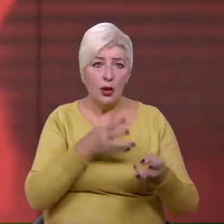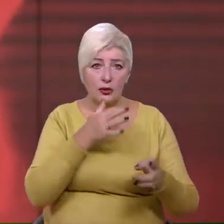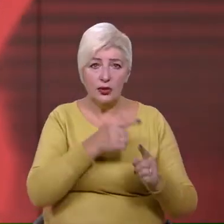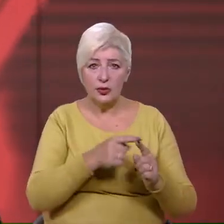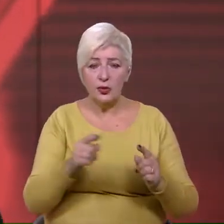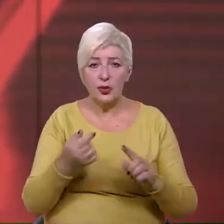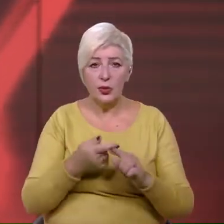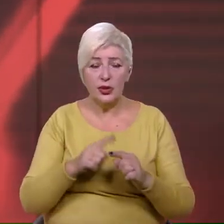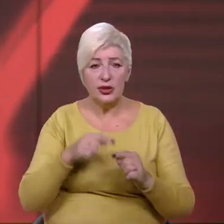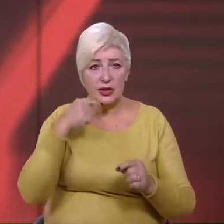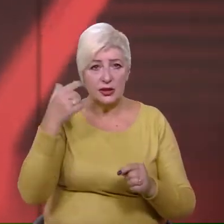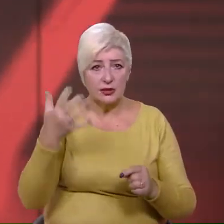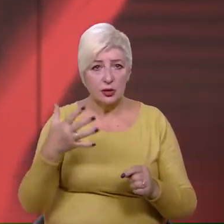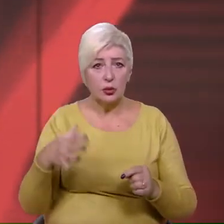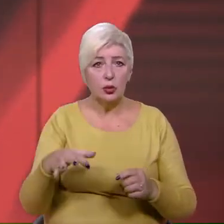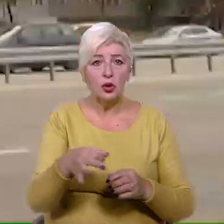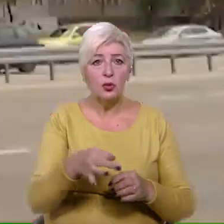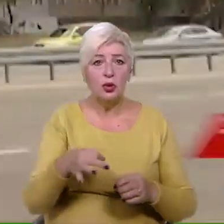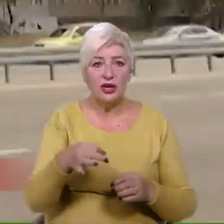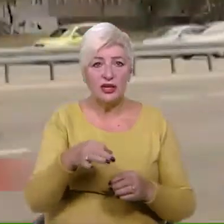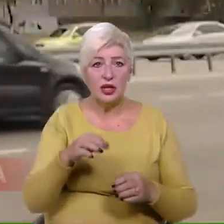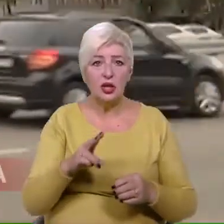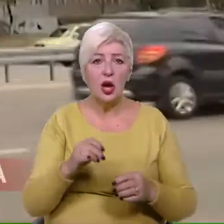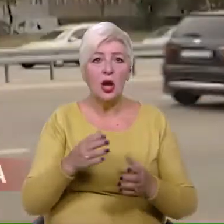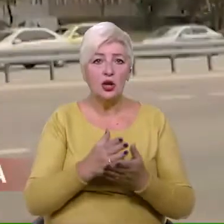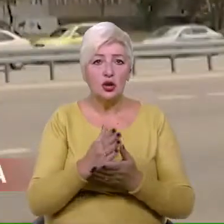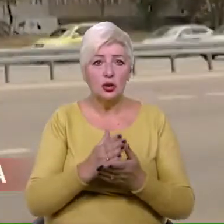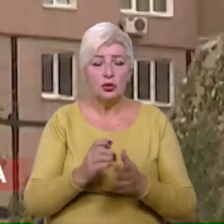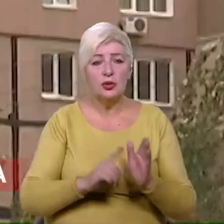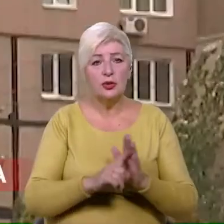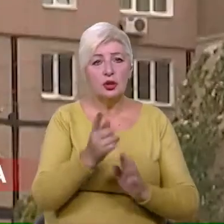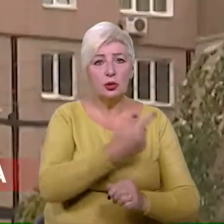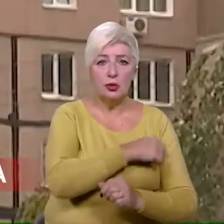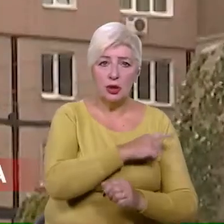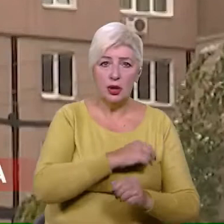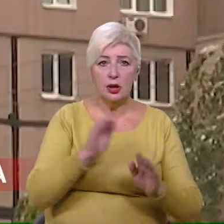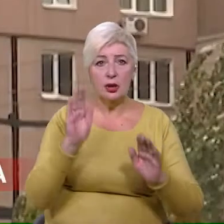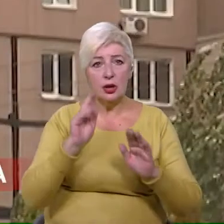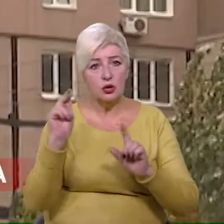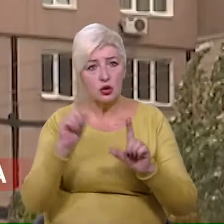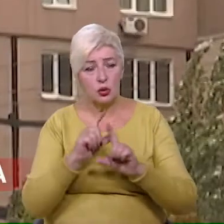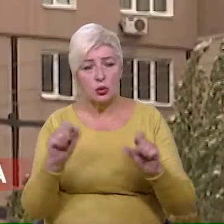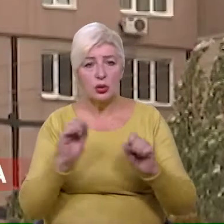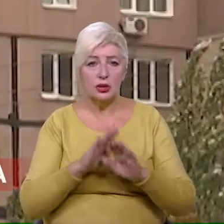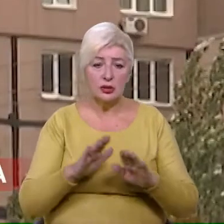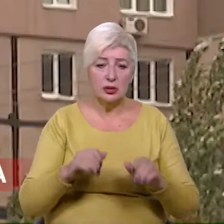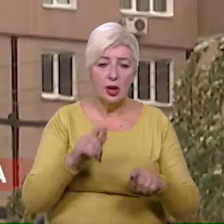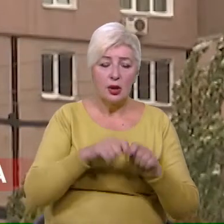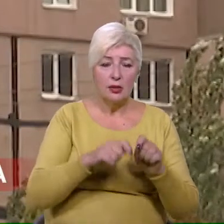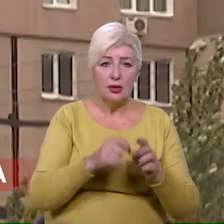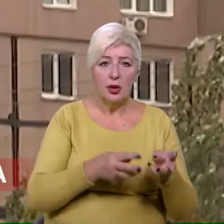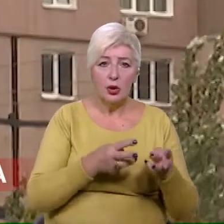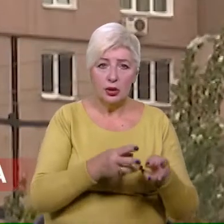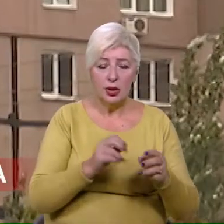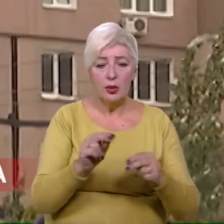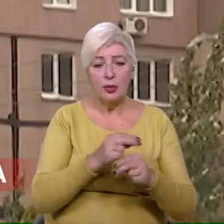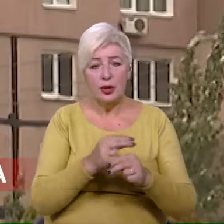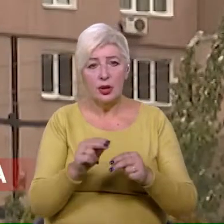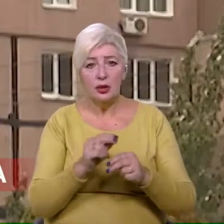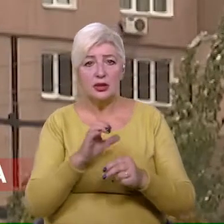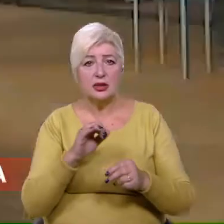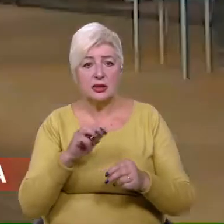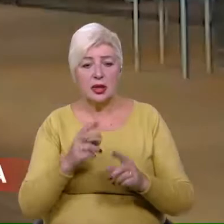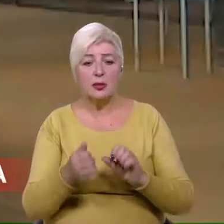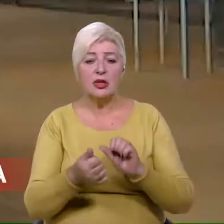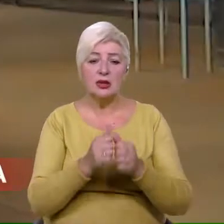Про це звітують обласні чиновники. Спочатку в лікарнях, школах та садочках перевірили котельні та полагодили систему, а ще